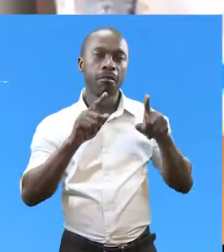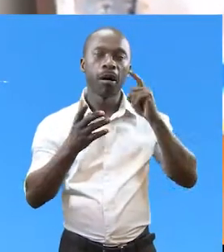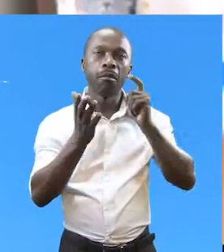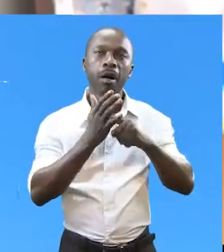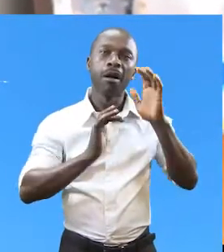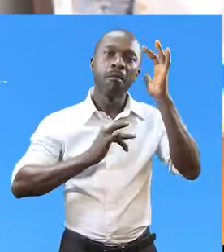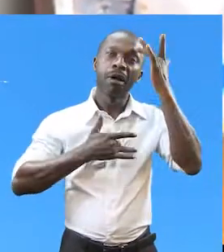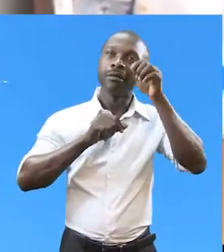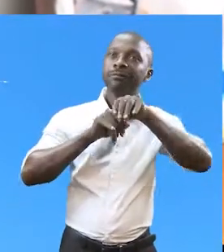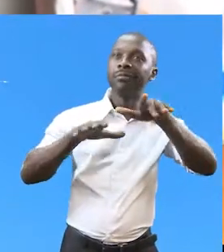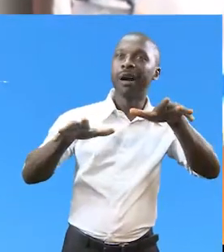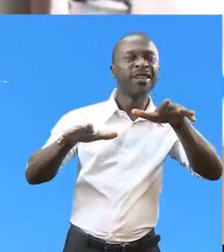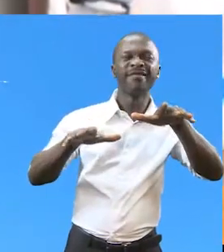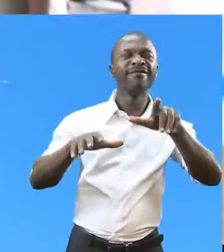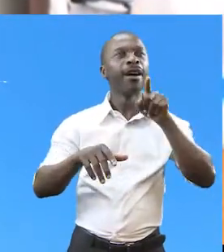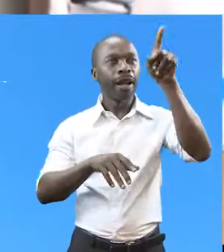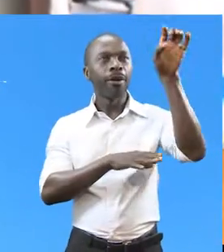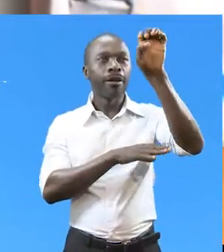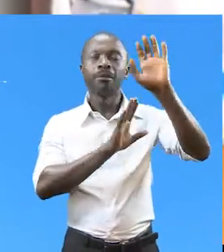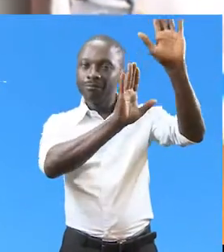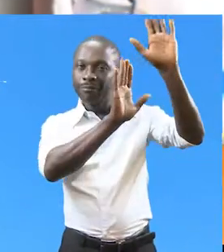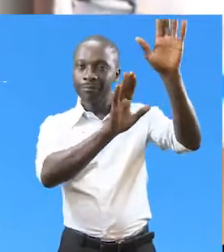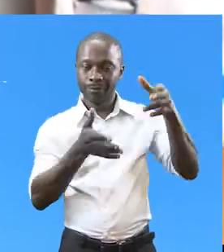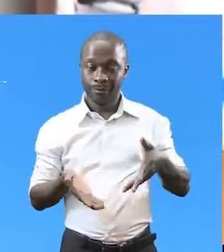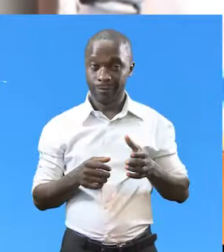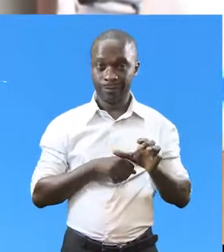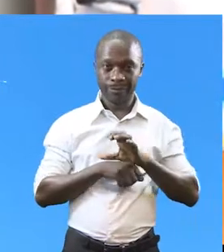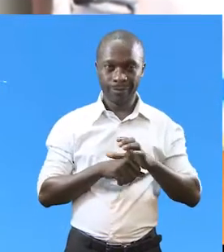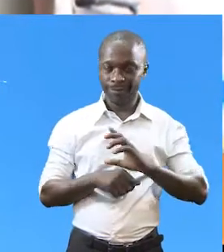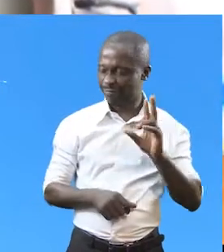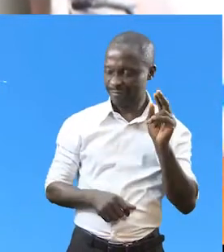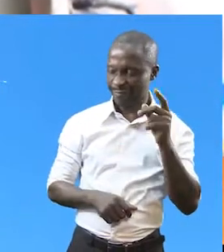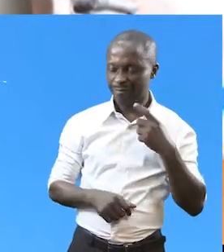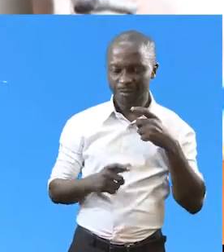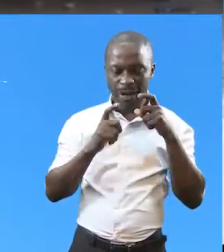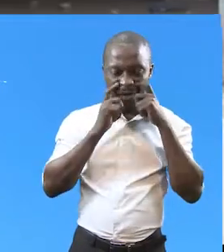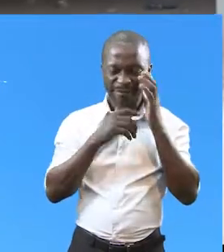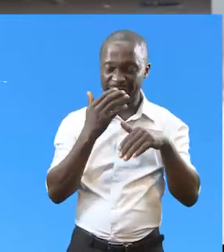a. C'est un palu, fort palu, mais beaucoup de Camerounais ont maîtrisé, ça ne les nuit pas.